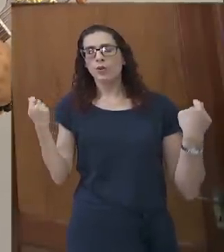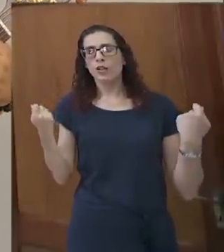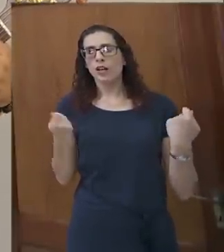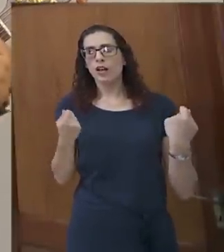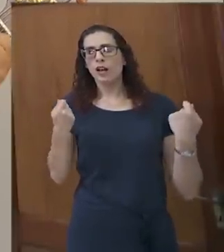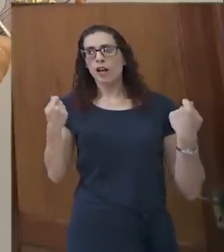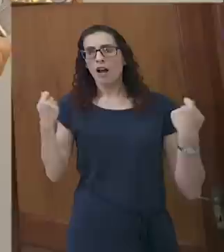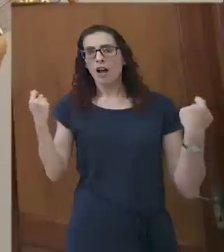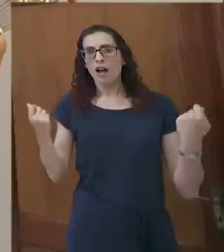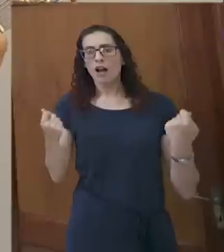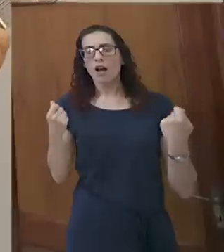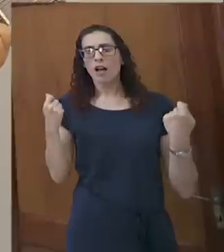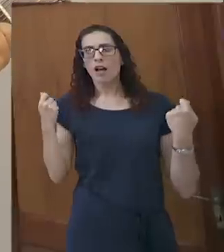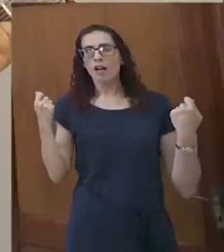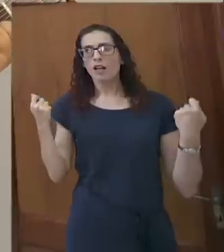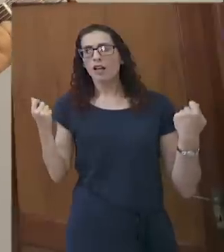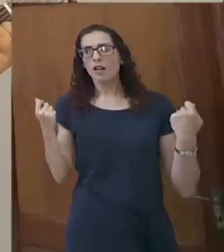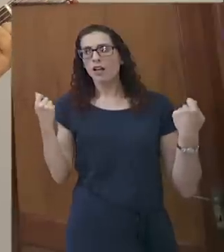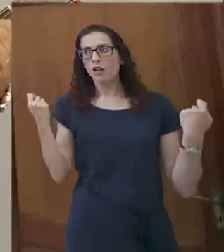alleluia,